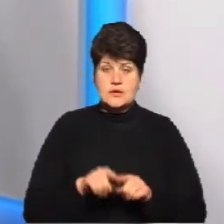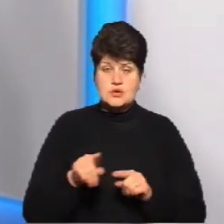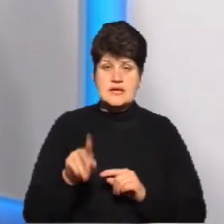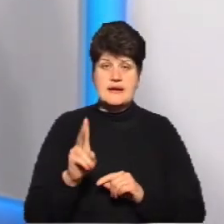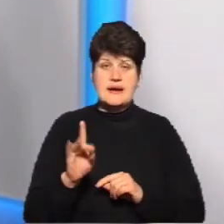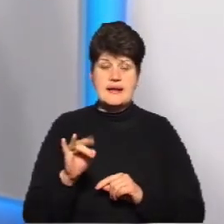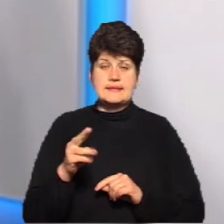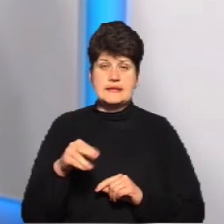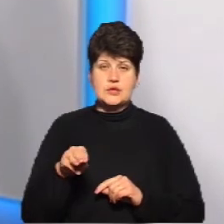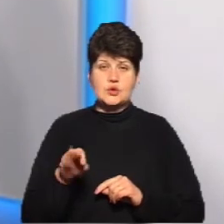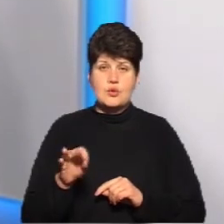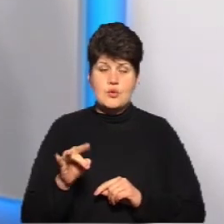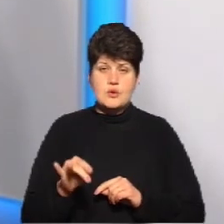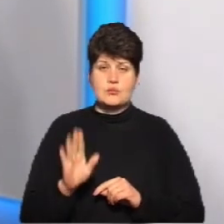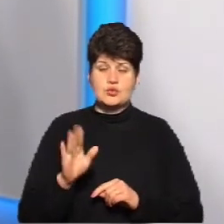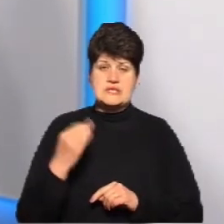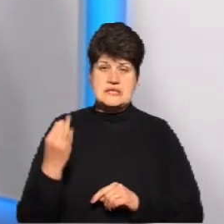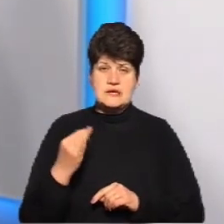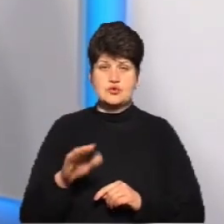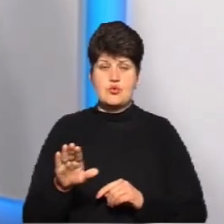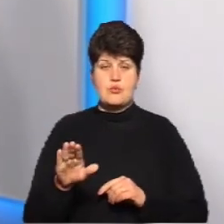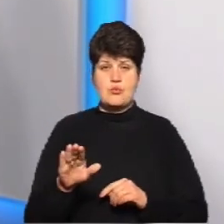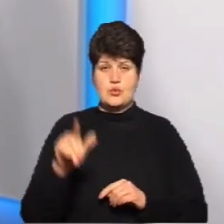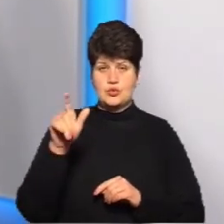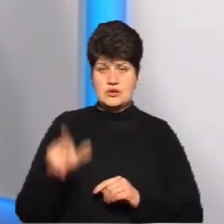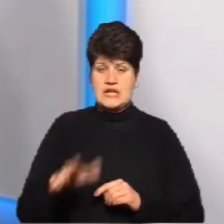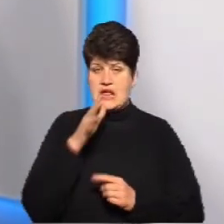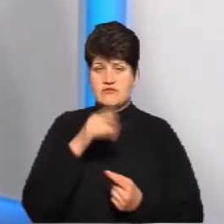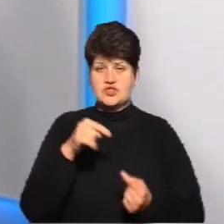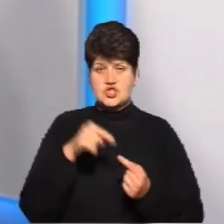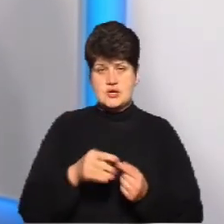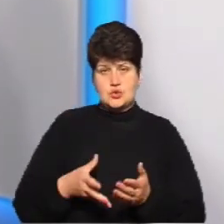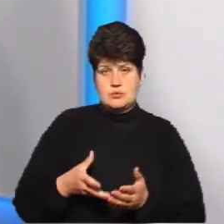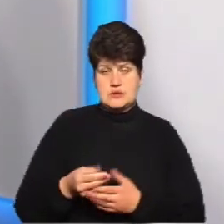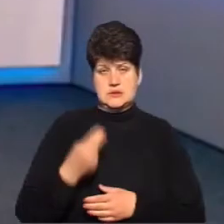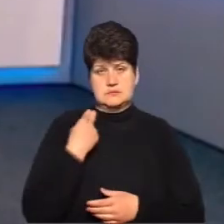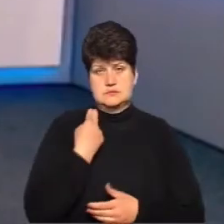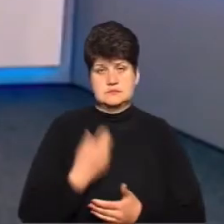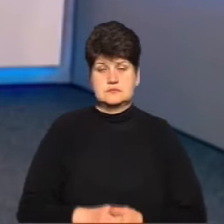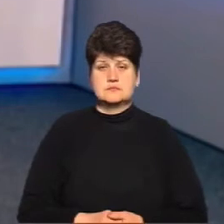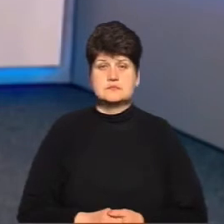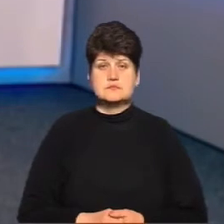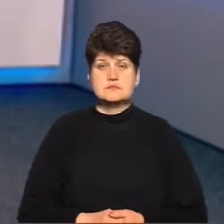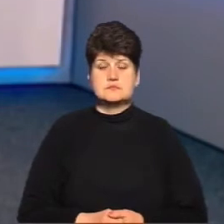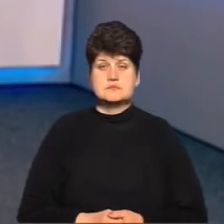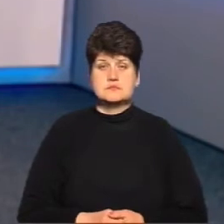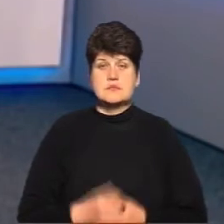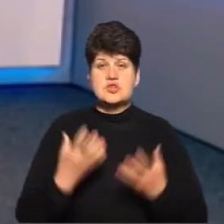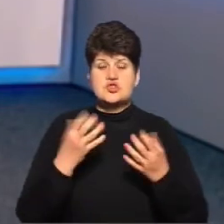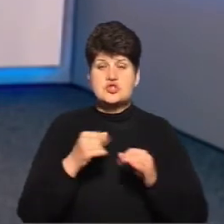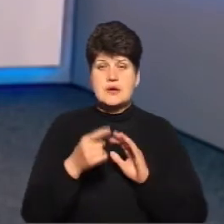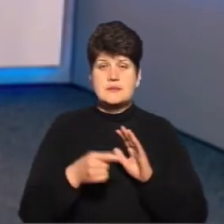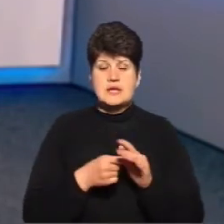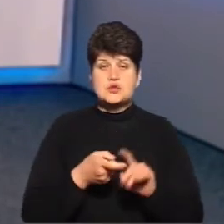щоб позичальників вчасно погасали свої боргові зобов'язання. Ще питання стосовно